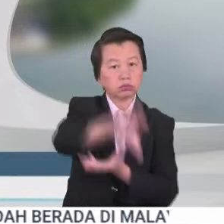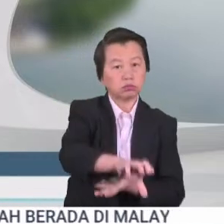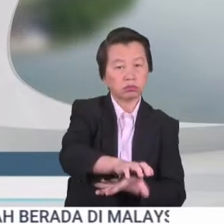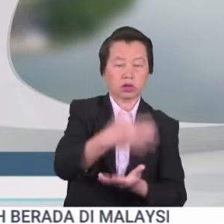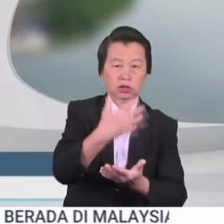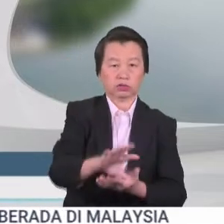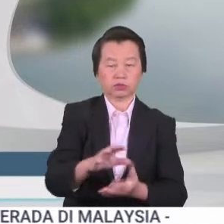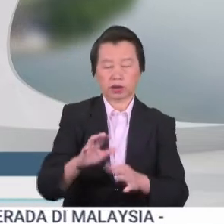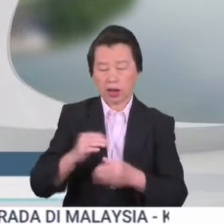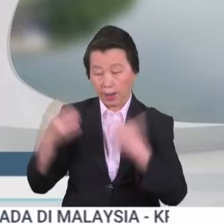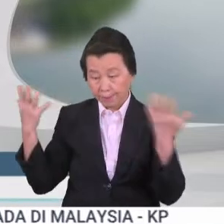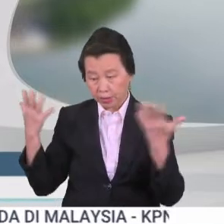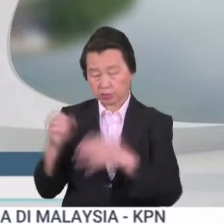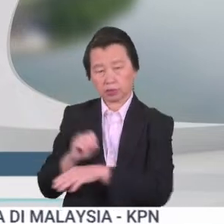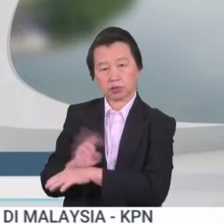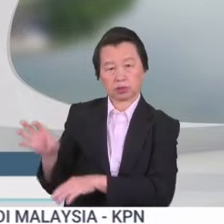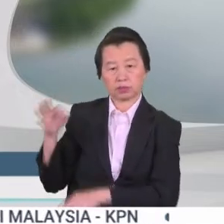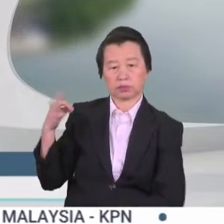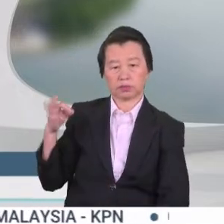selepas pandemik